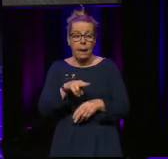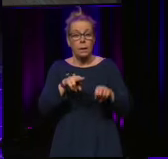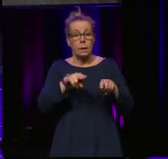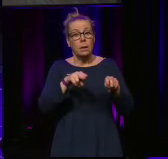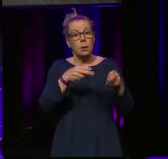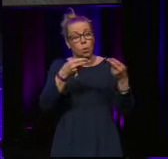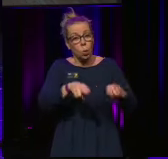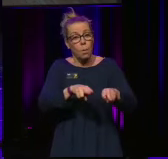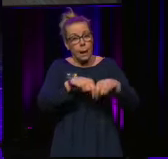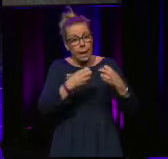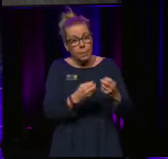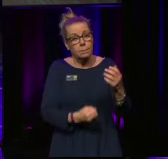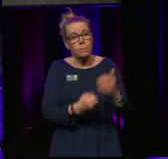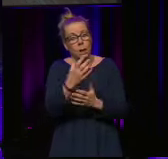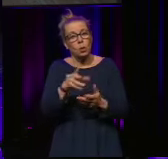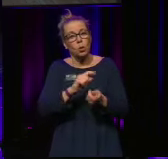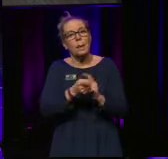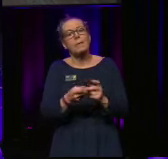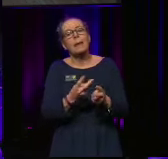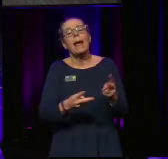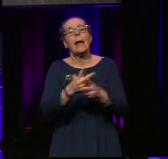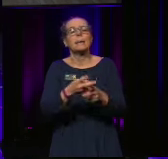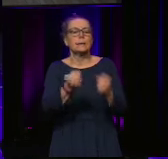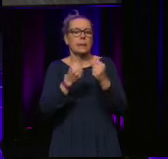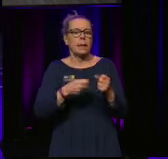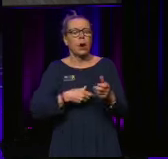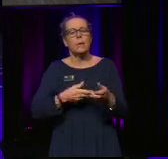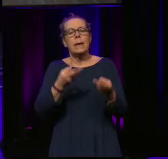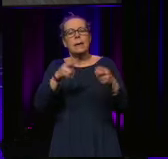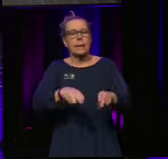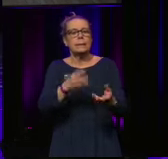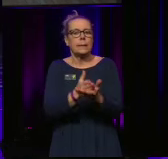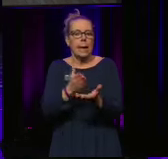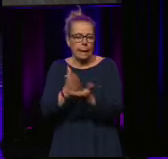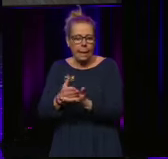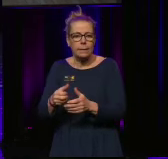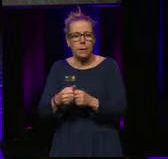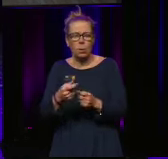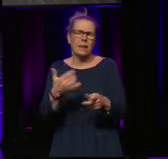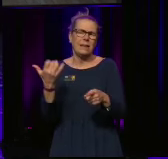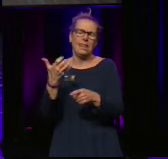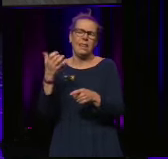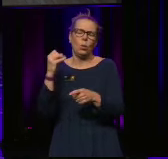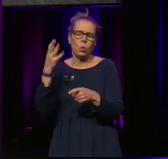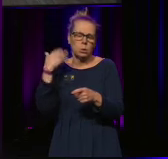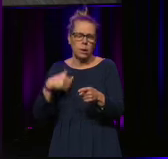en förstärkning av rättssäkerheten och förstärkning av domstolarnas oberoende. Det är 10 år